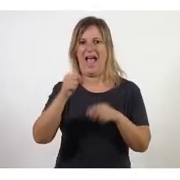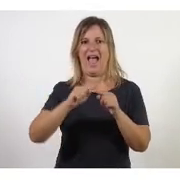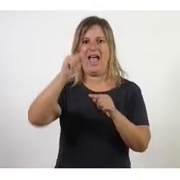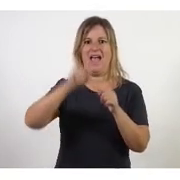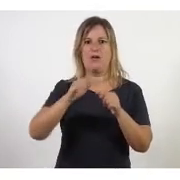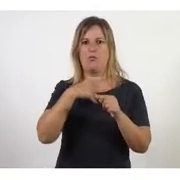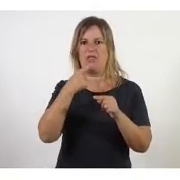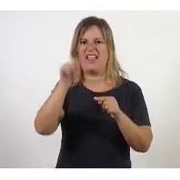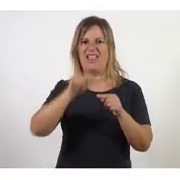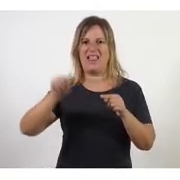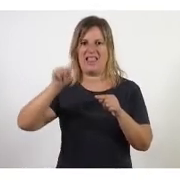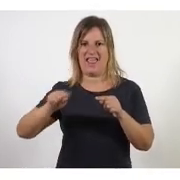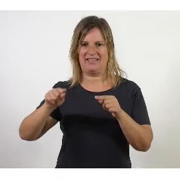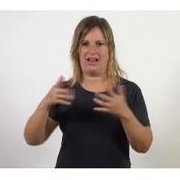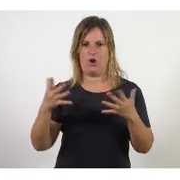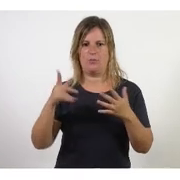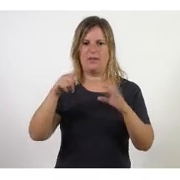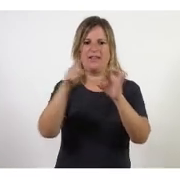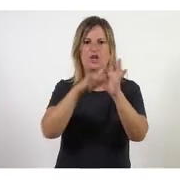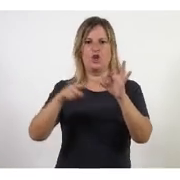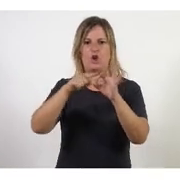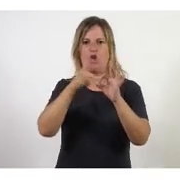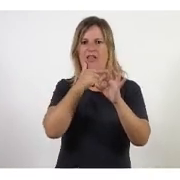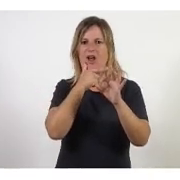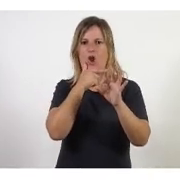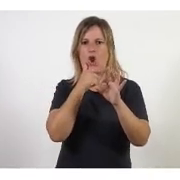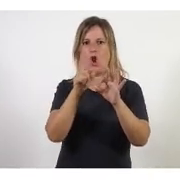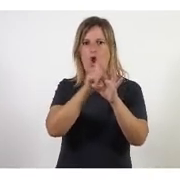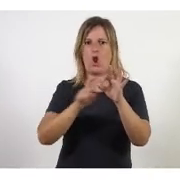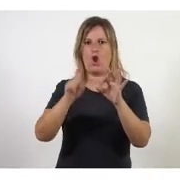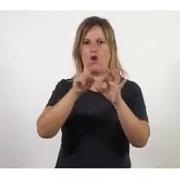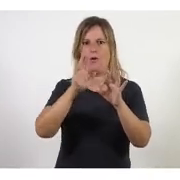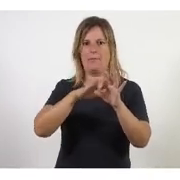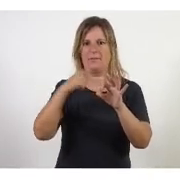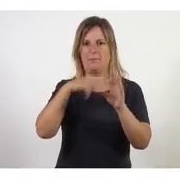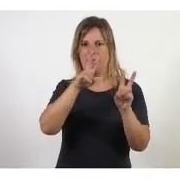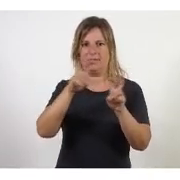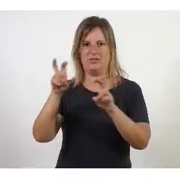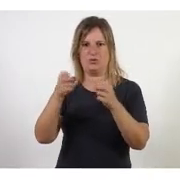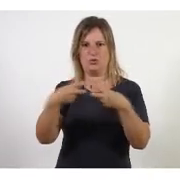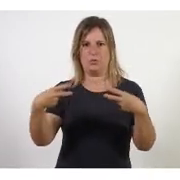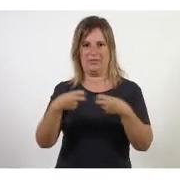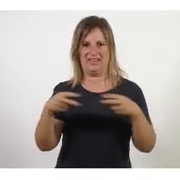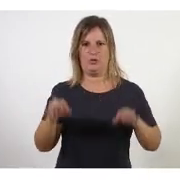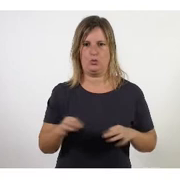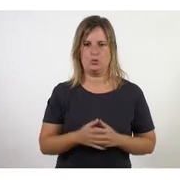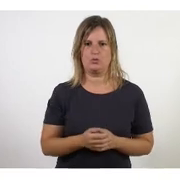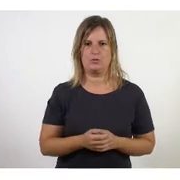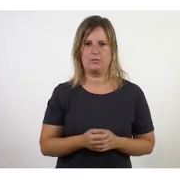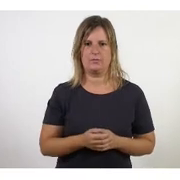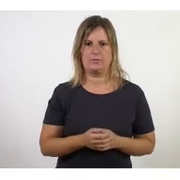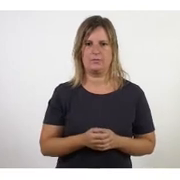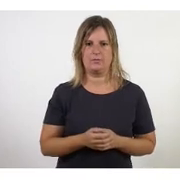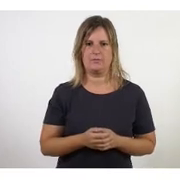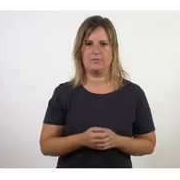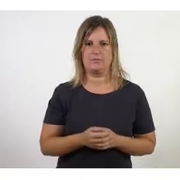canviar la tipografia, aquesta roda de color, roda cromàtica, em serveix per customitzar els meus títols. I a la dreta del tot